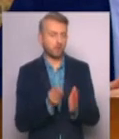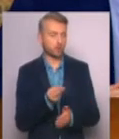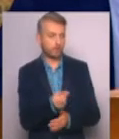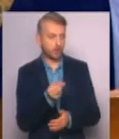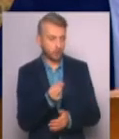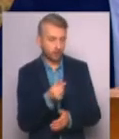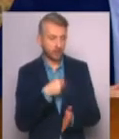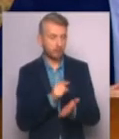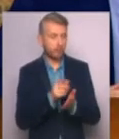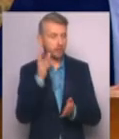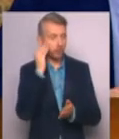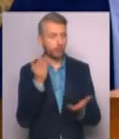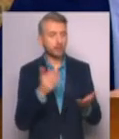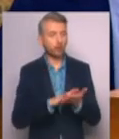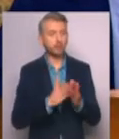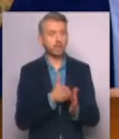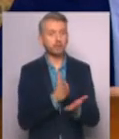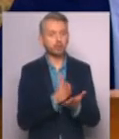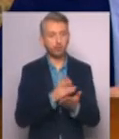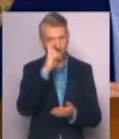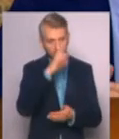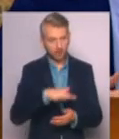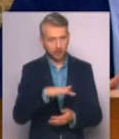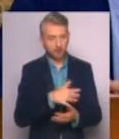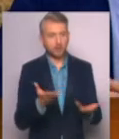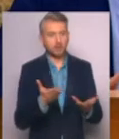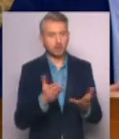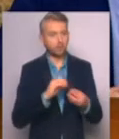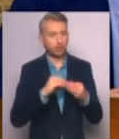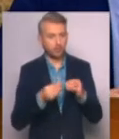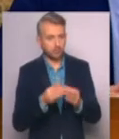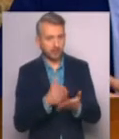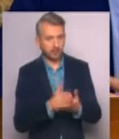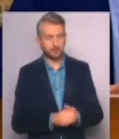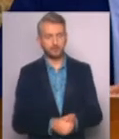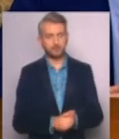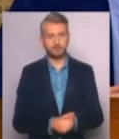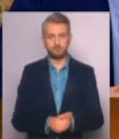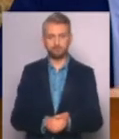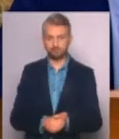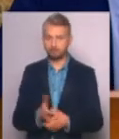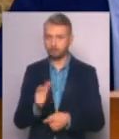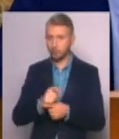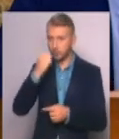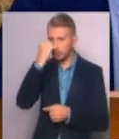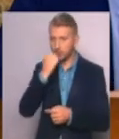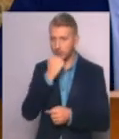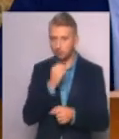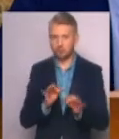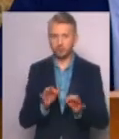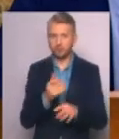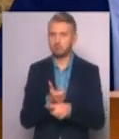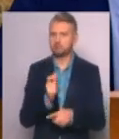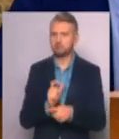повинні врахувати, в якому стані перебуває країна і які виклики надходять. Угу. Так, дуже дякую. Ну, звичайно, досить